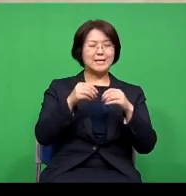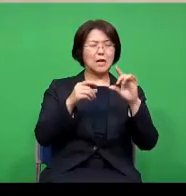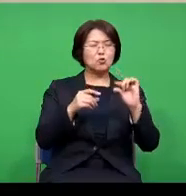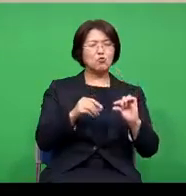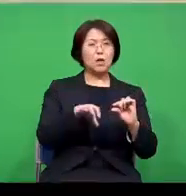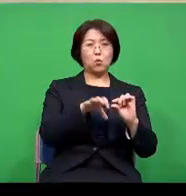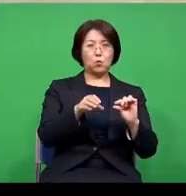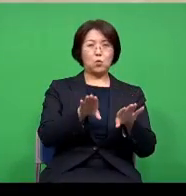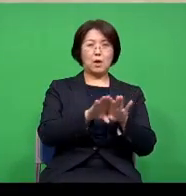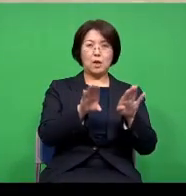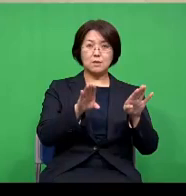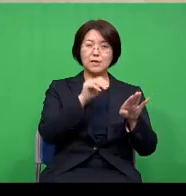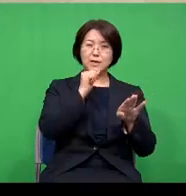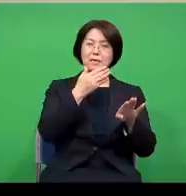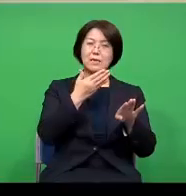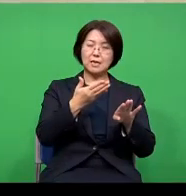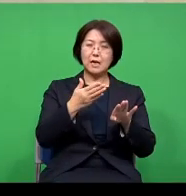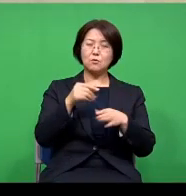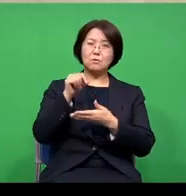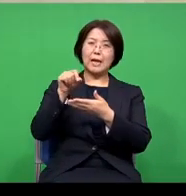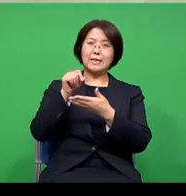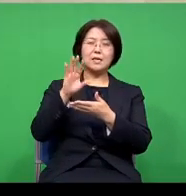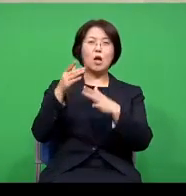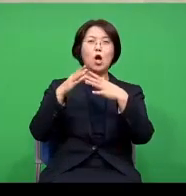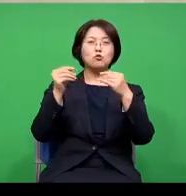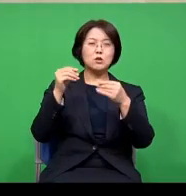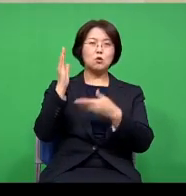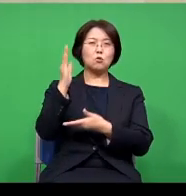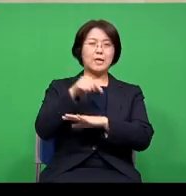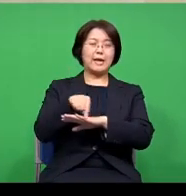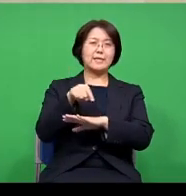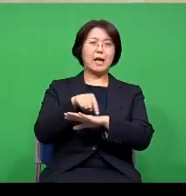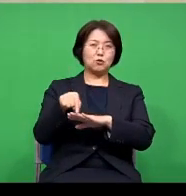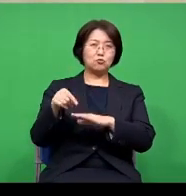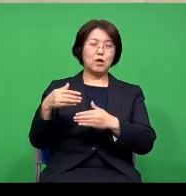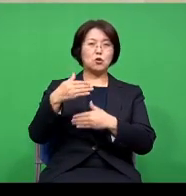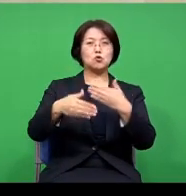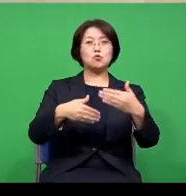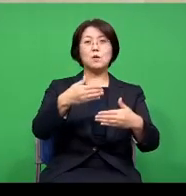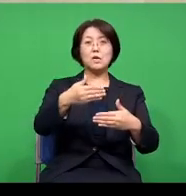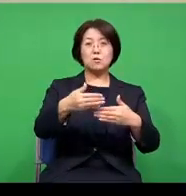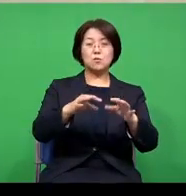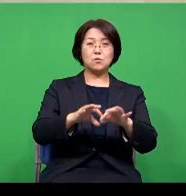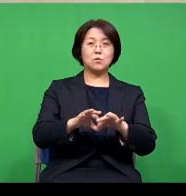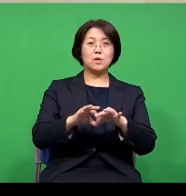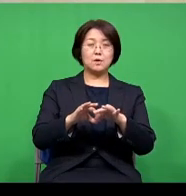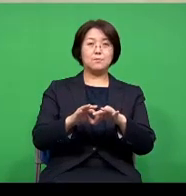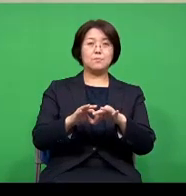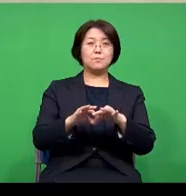かと、申し上げてたんですが、やっぱり国の施策で、ああいうふうに進めておられる